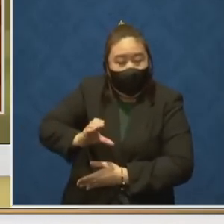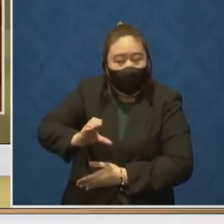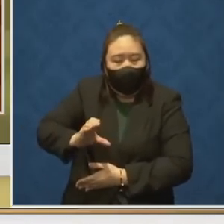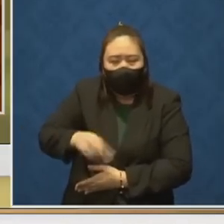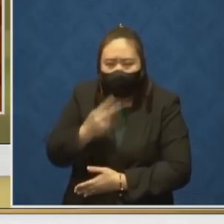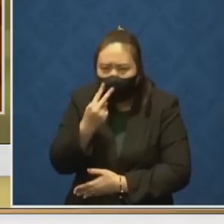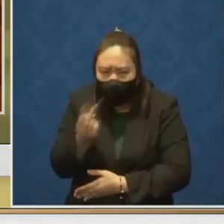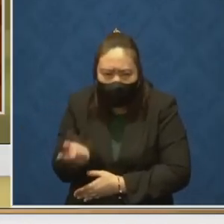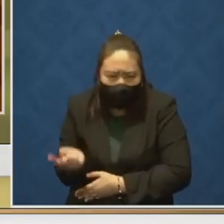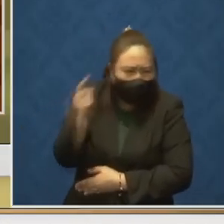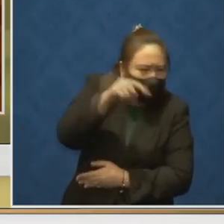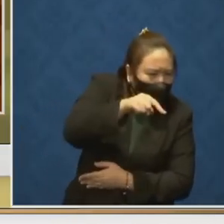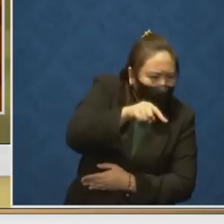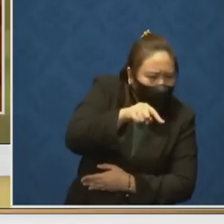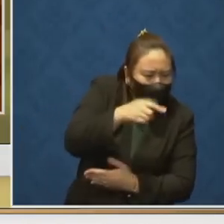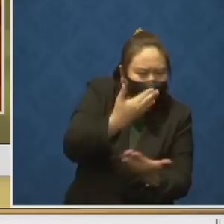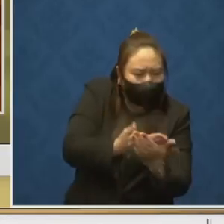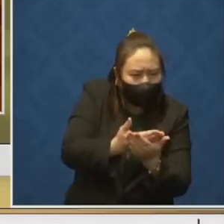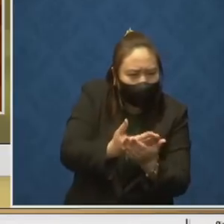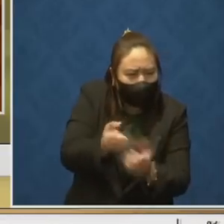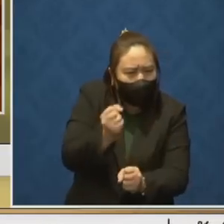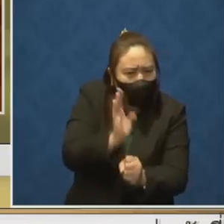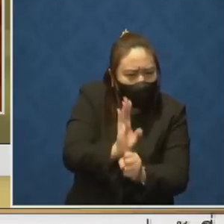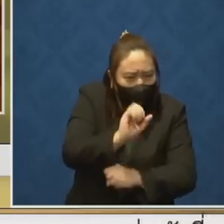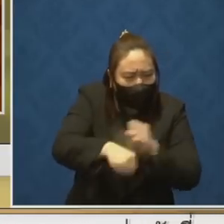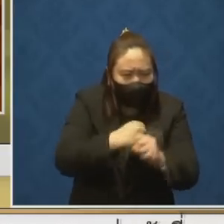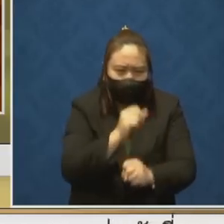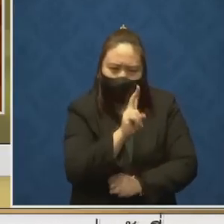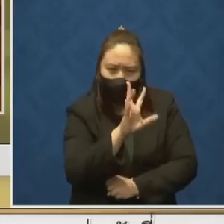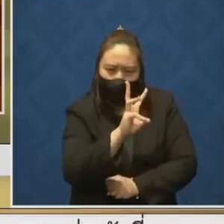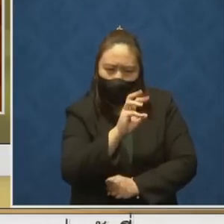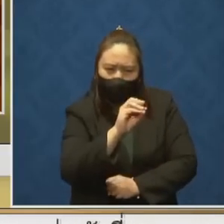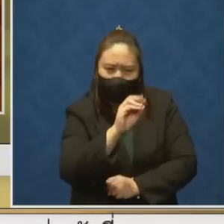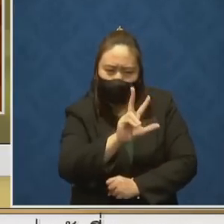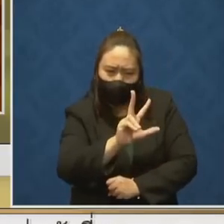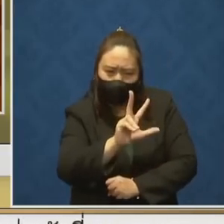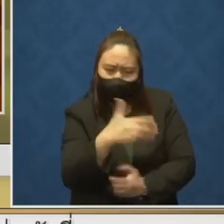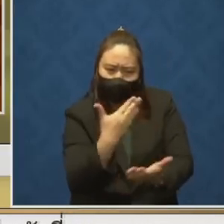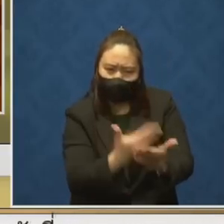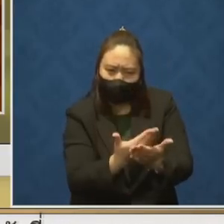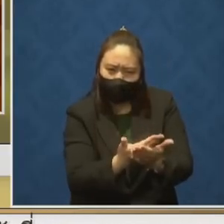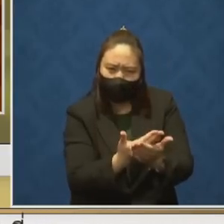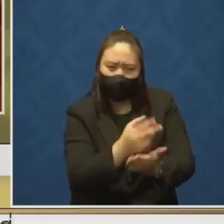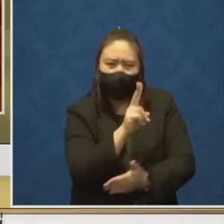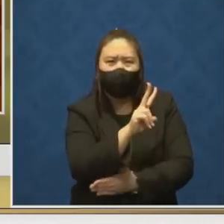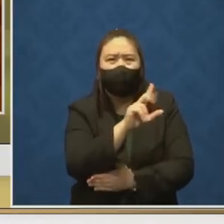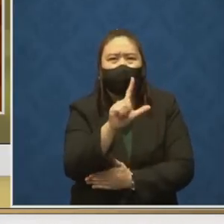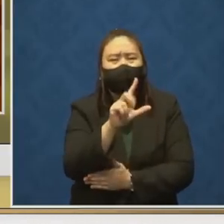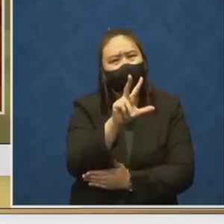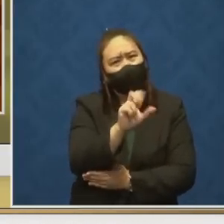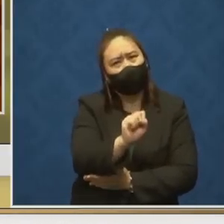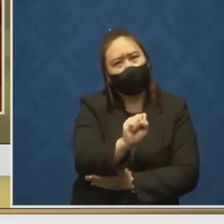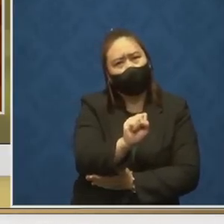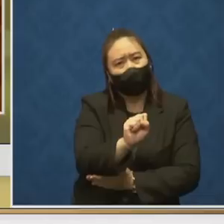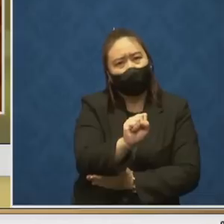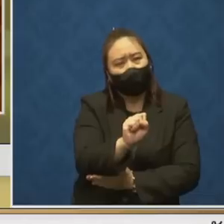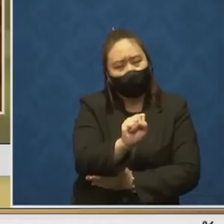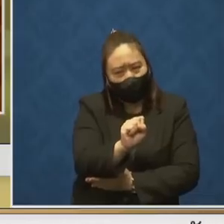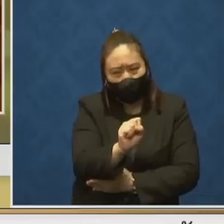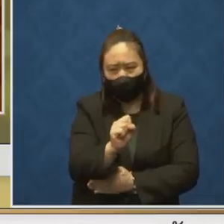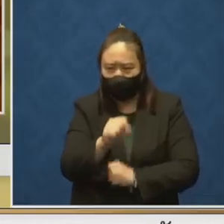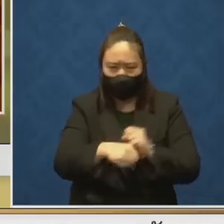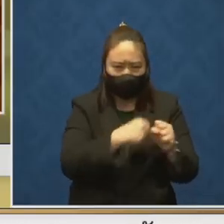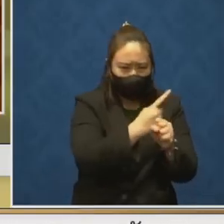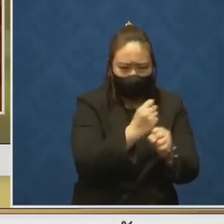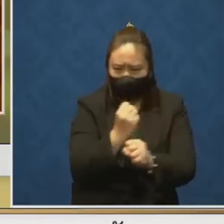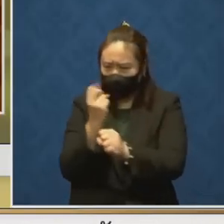พอไปดูใงบการเงินช่องบริจากของปี 63พบว่ามีเงินบริจากเพีง 2.300 บาเท่านั้นเมอรวม 2 ป